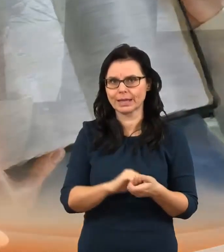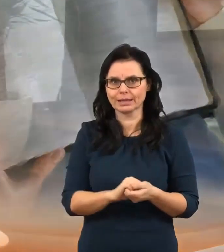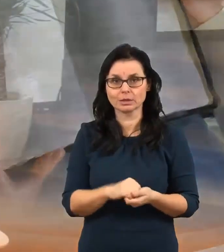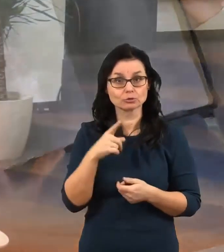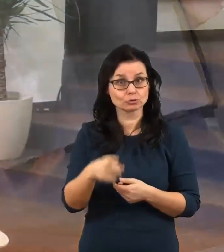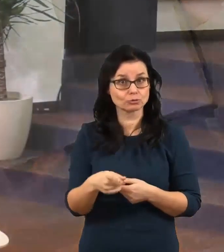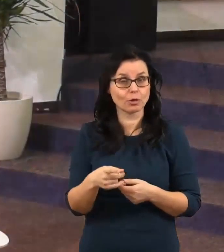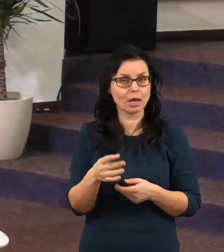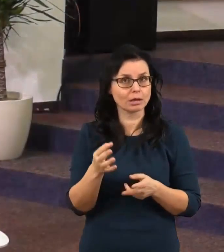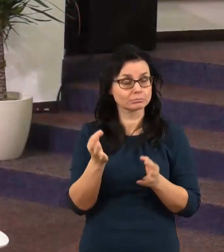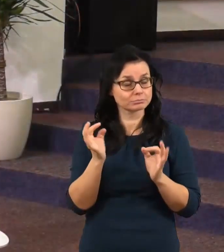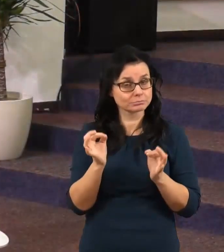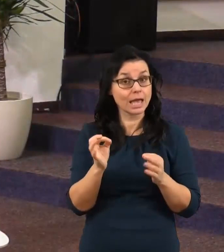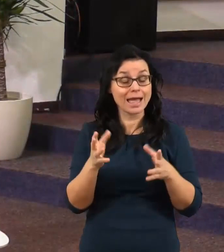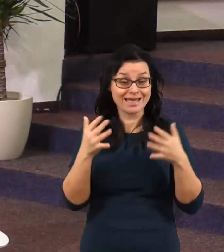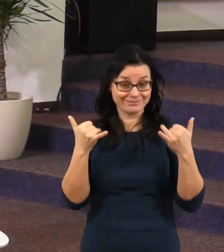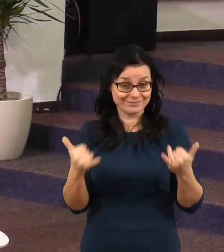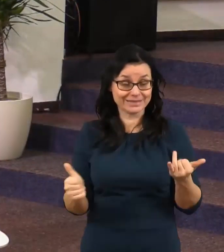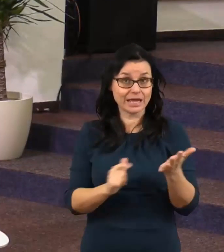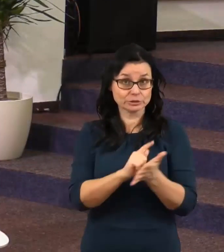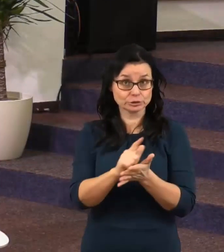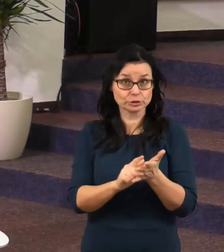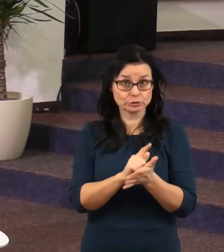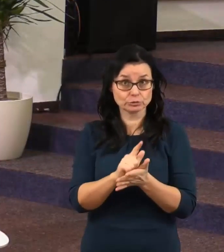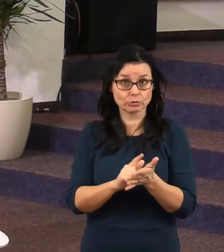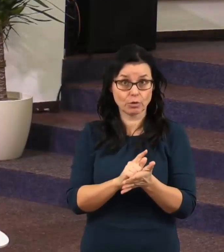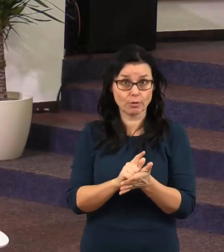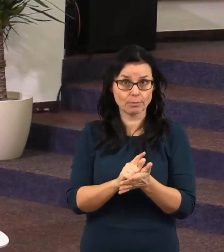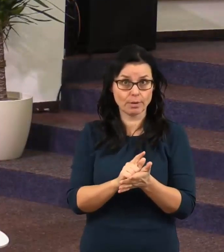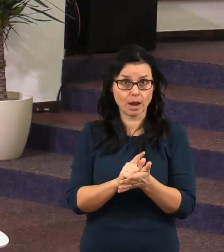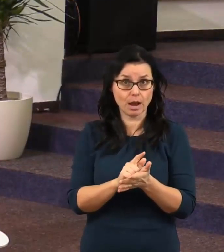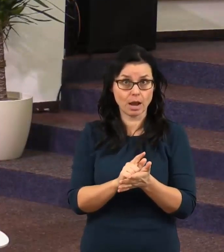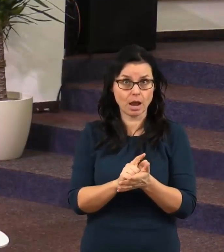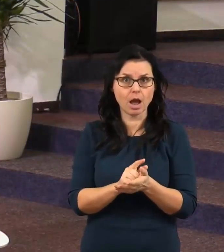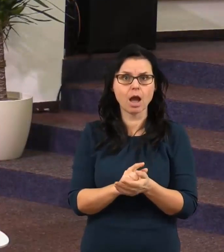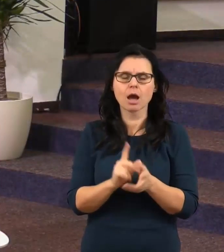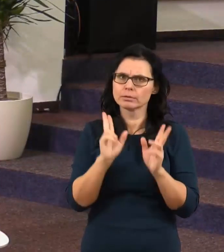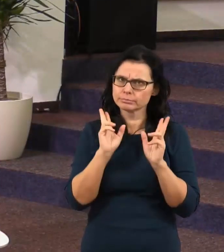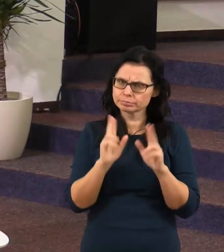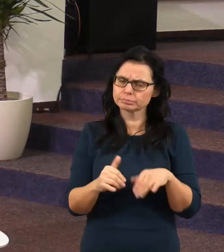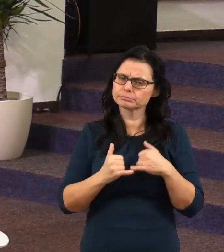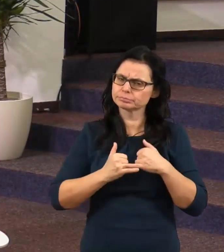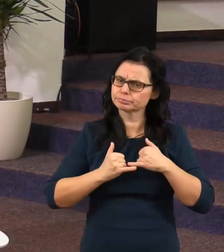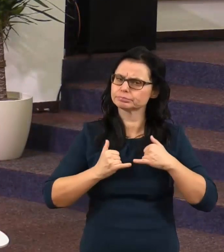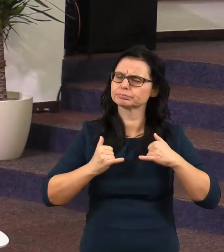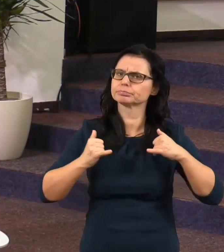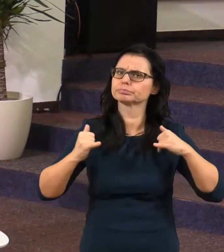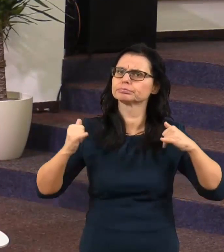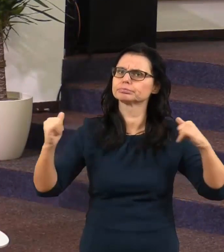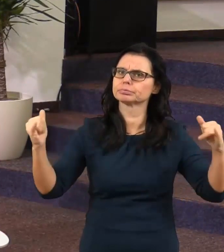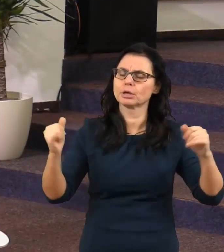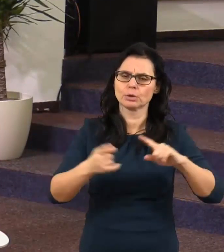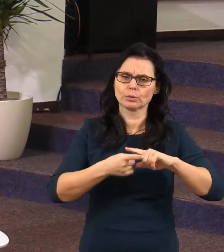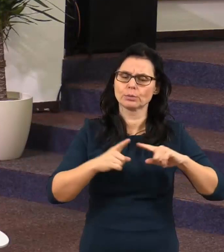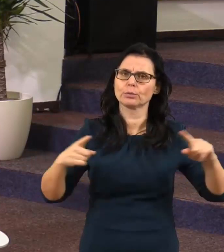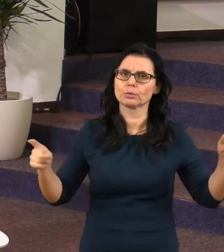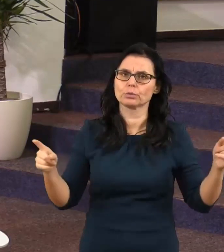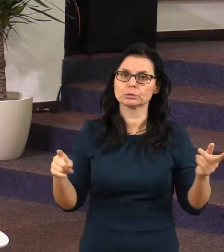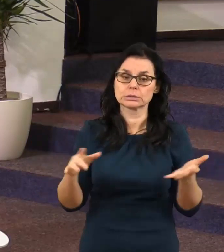skutečně v naší době se rozmohly takové v